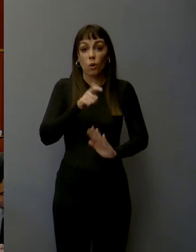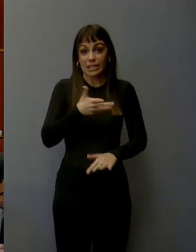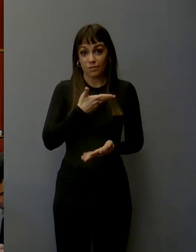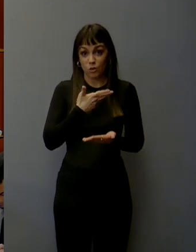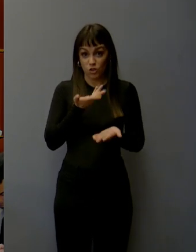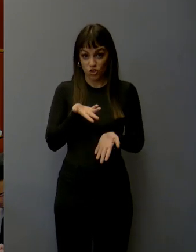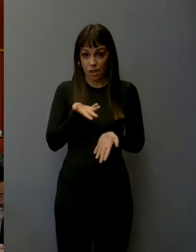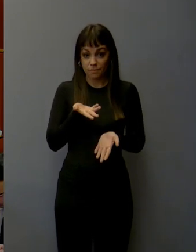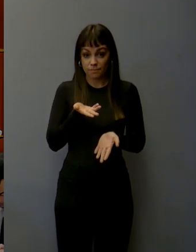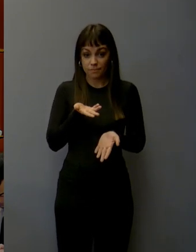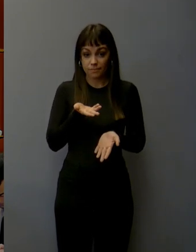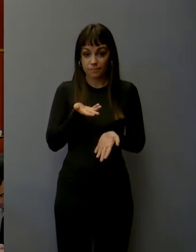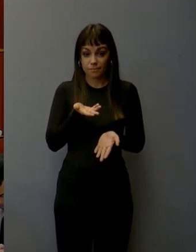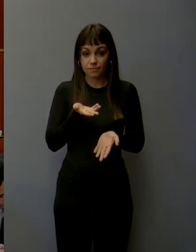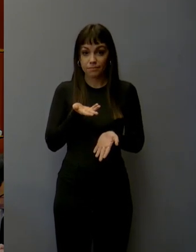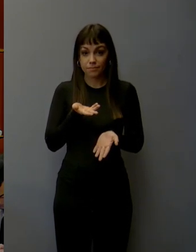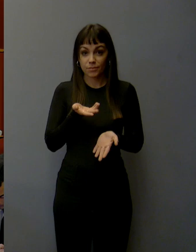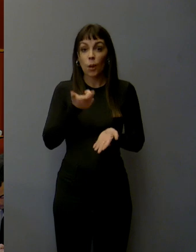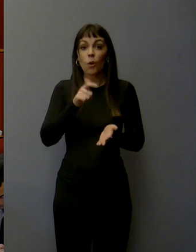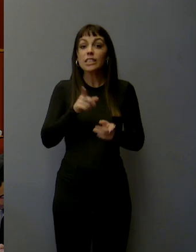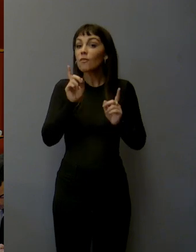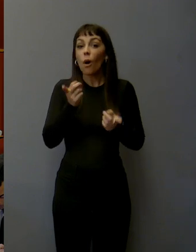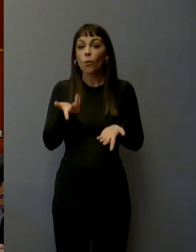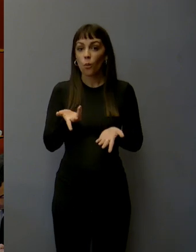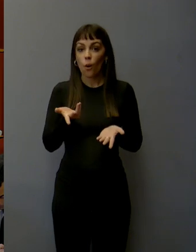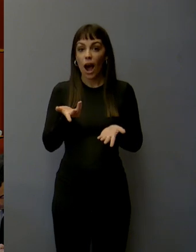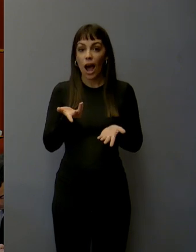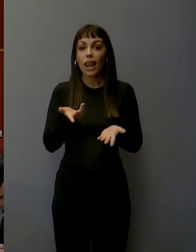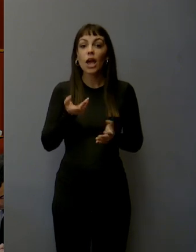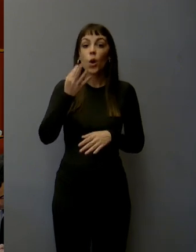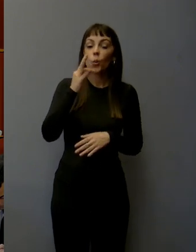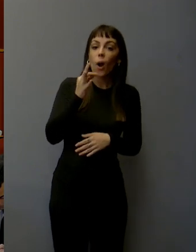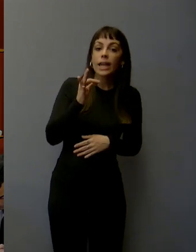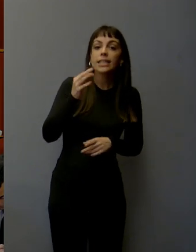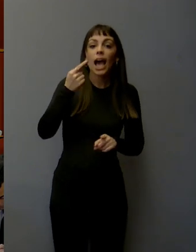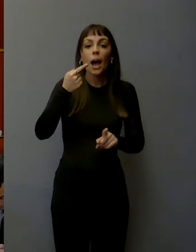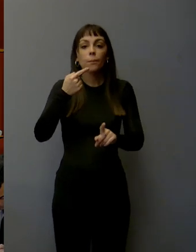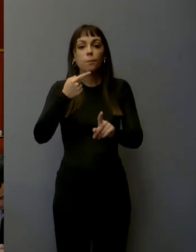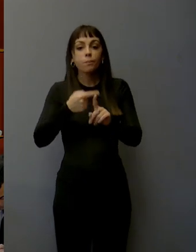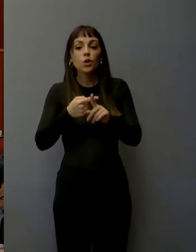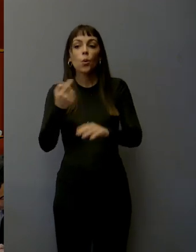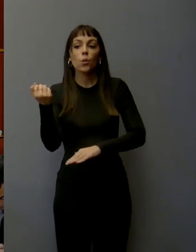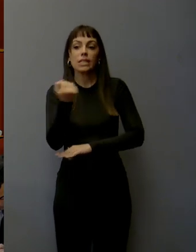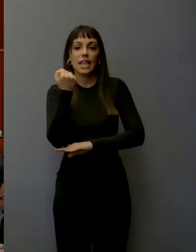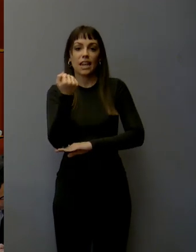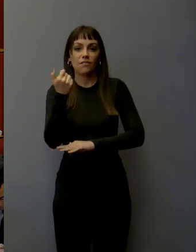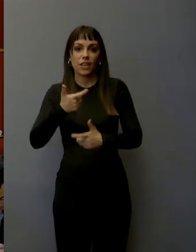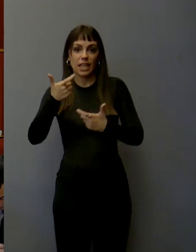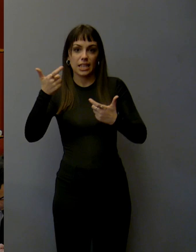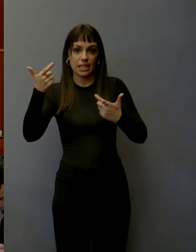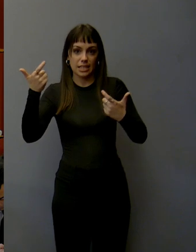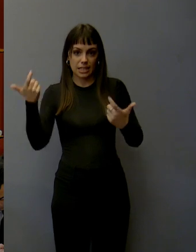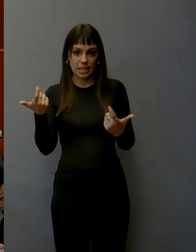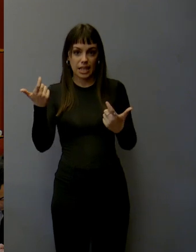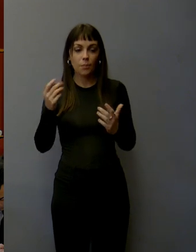questa giustificazione è l'aumento e della qualità e anche della quantità in alcuni casi dei servizi con i due ordini del